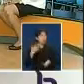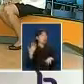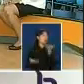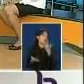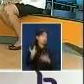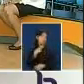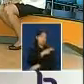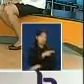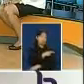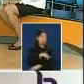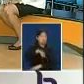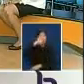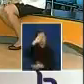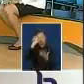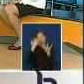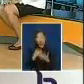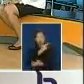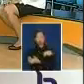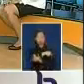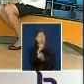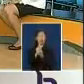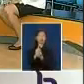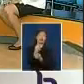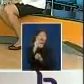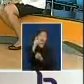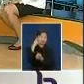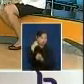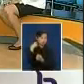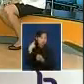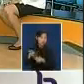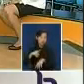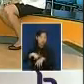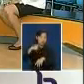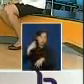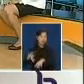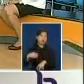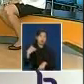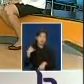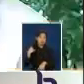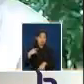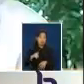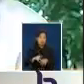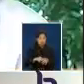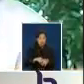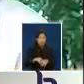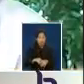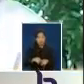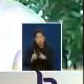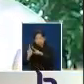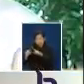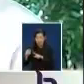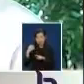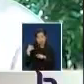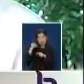ก็ เกินแก้แล้ว ได้ยินเสมอใช่ไหมแมลงกัดก็ตายนะอะไรอย่างเงี้ยมันจะอาจจะมีเหตุ